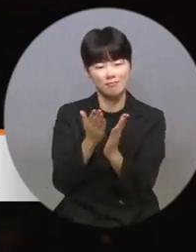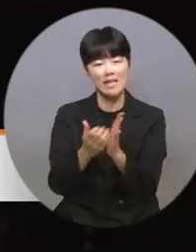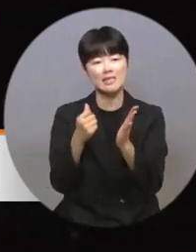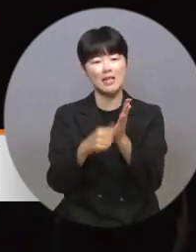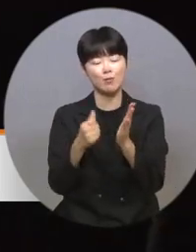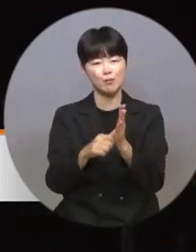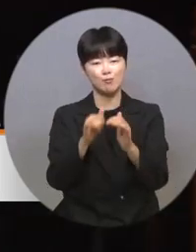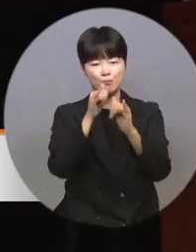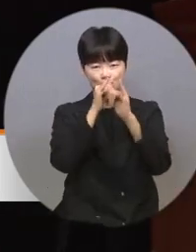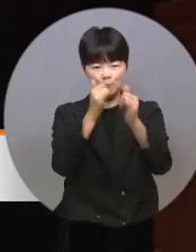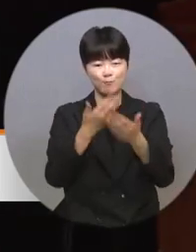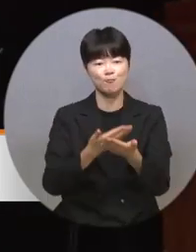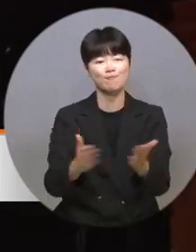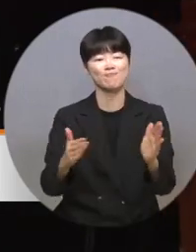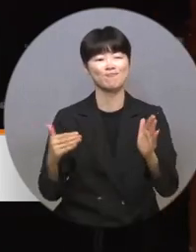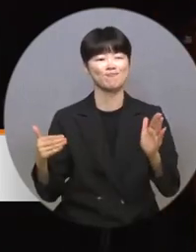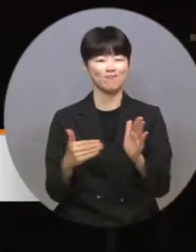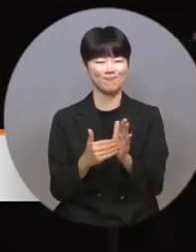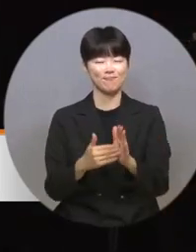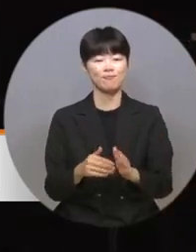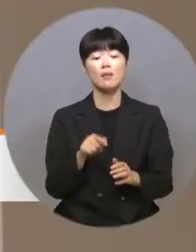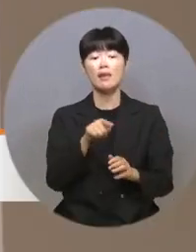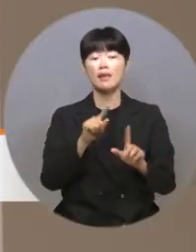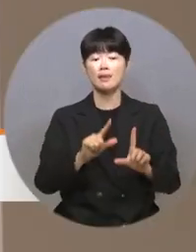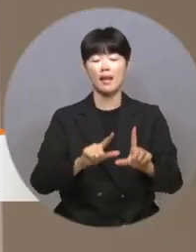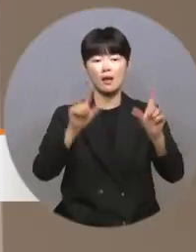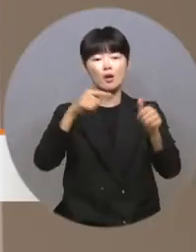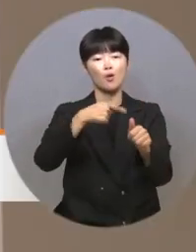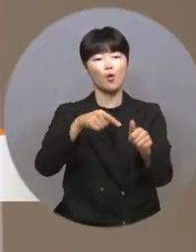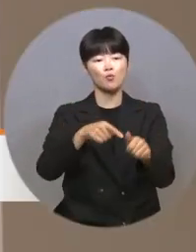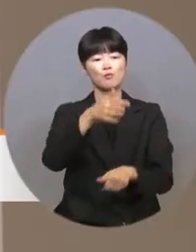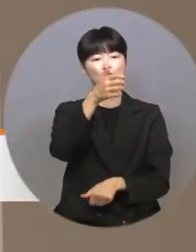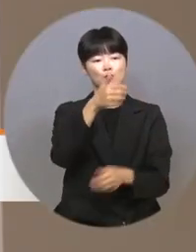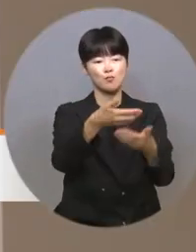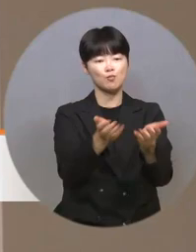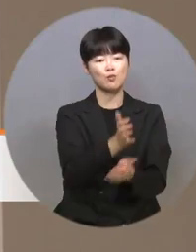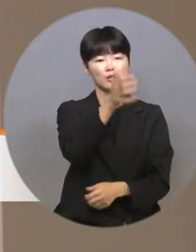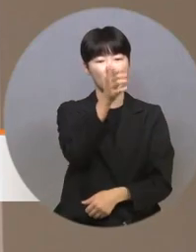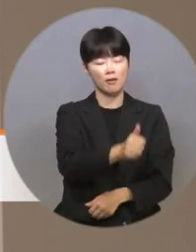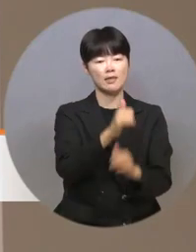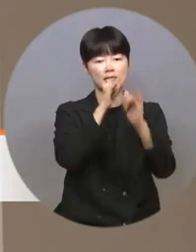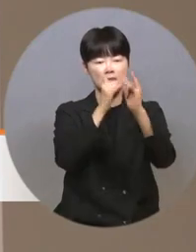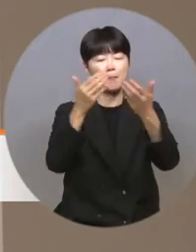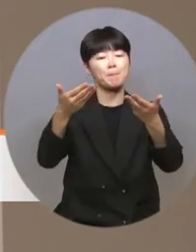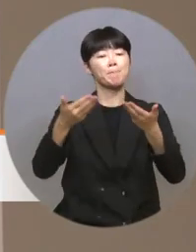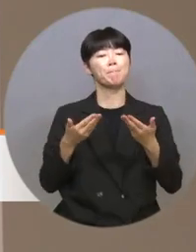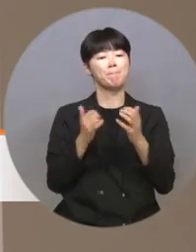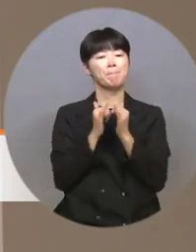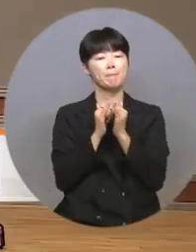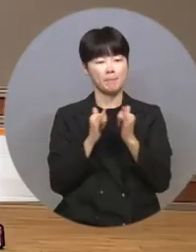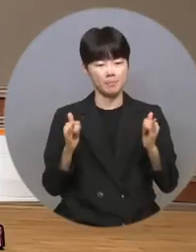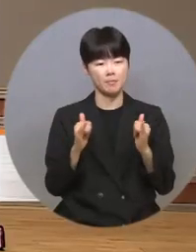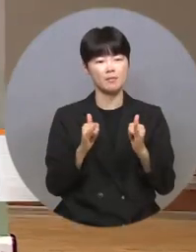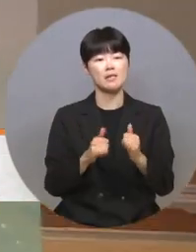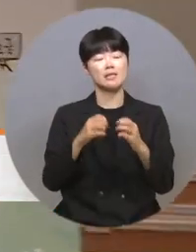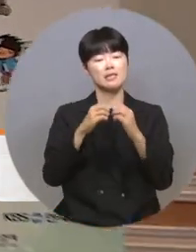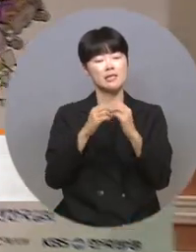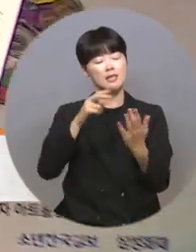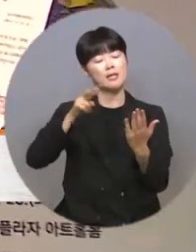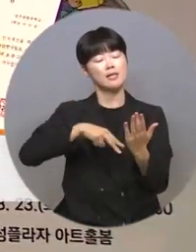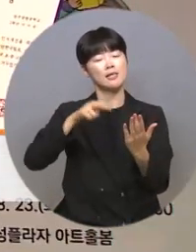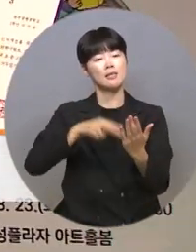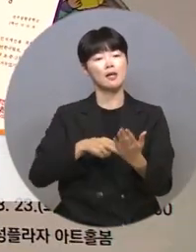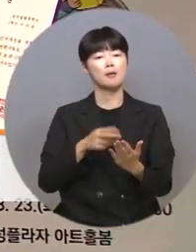작품들이 입상했습니다. 이날 현장에서는 교육부 장관상 수상자의 신앙송이 펼쳐졌으며 이어서